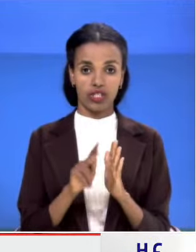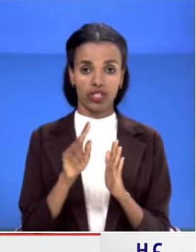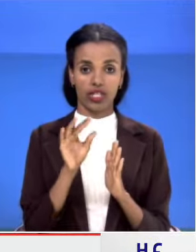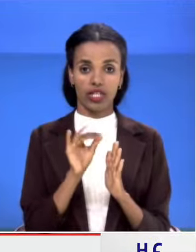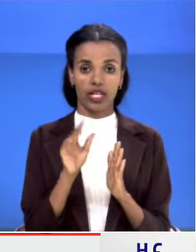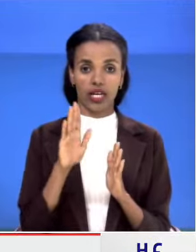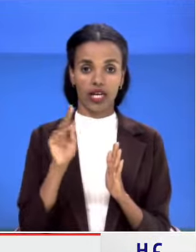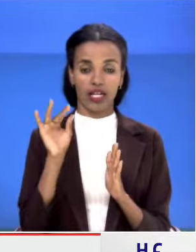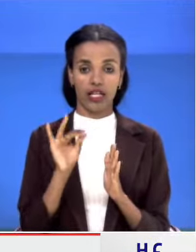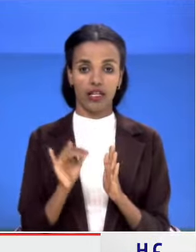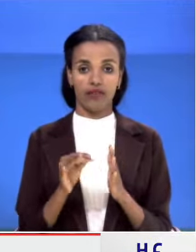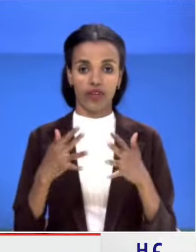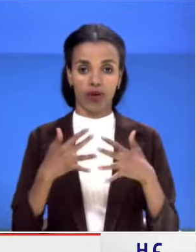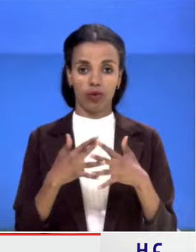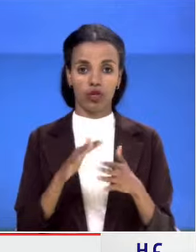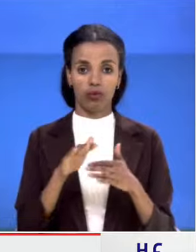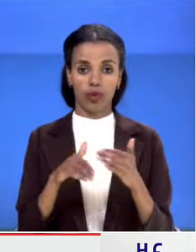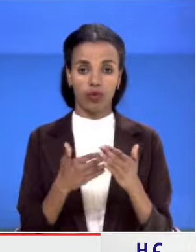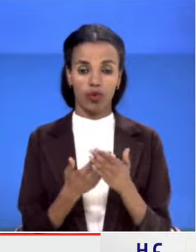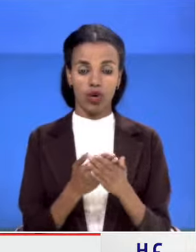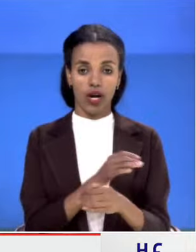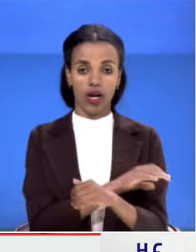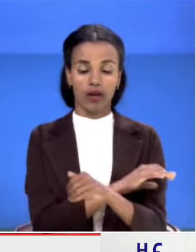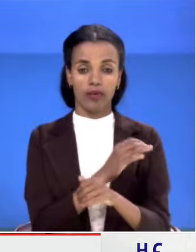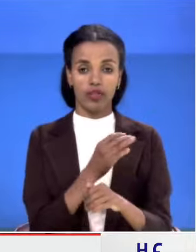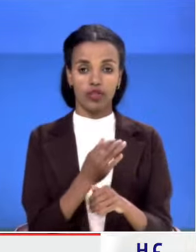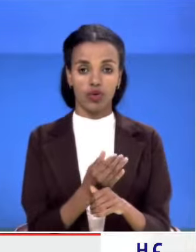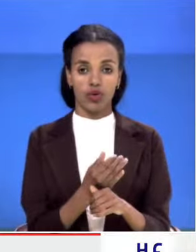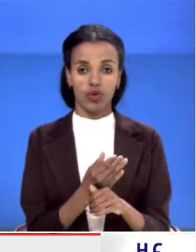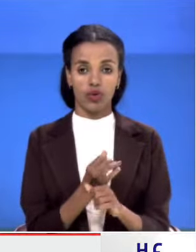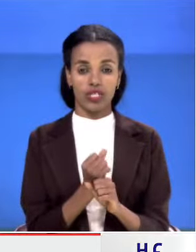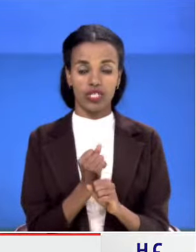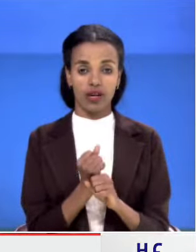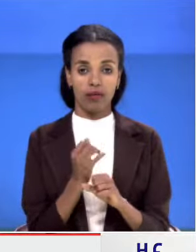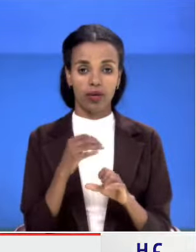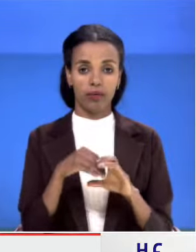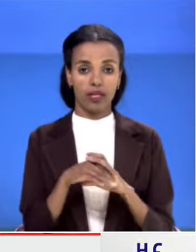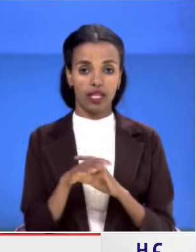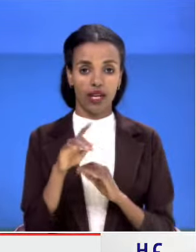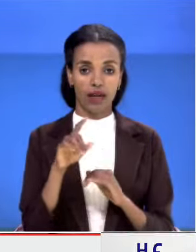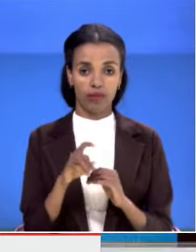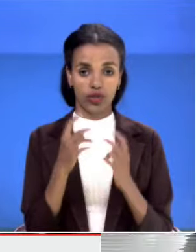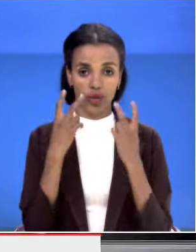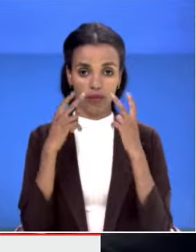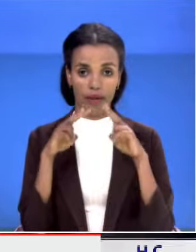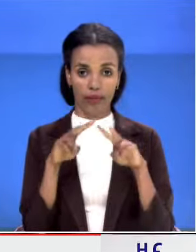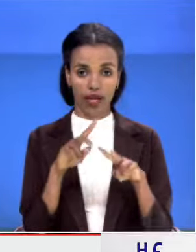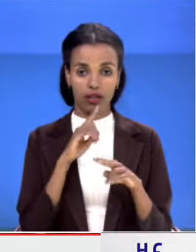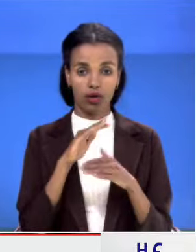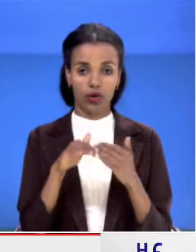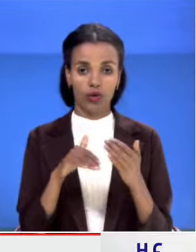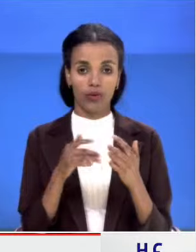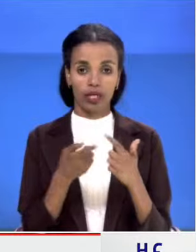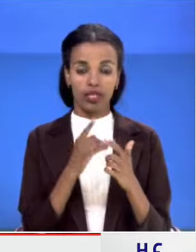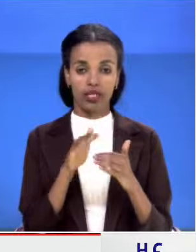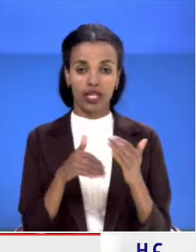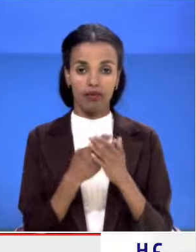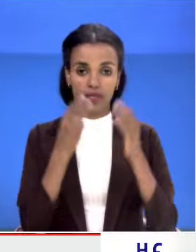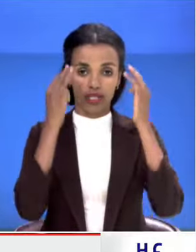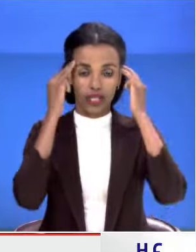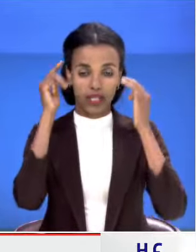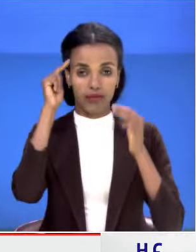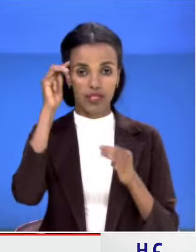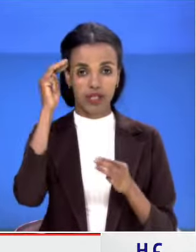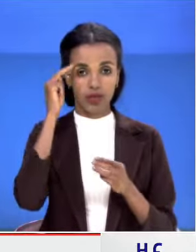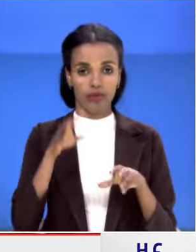ፍሬምወርክስ በሙሉ አቅማቸው ወደ ስራ መግባት እንዳለባቸው የሚያመላክት ነው። ምክትል ጠቅላይ ሚኒስትር ተመስገን ጥሩነህ